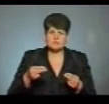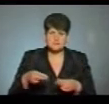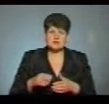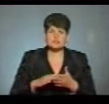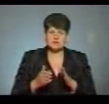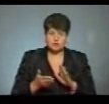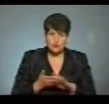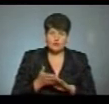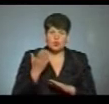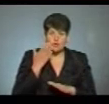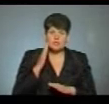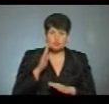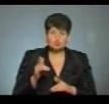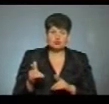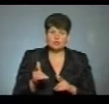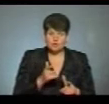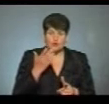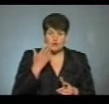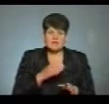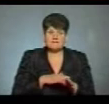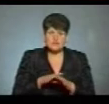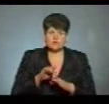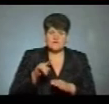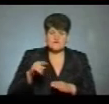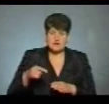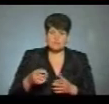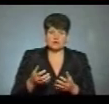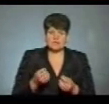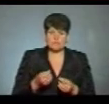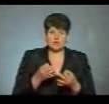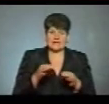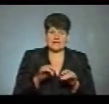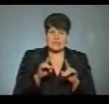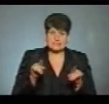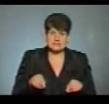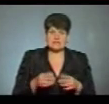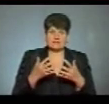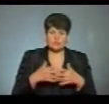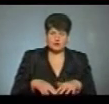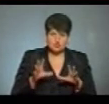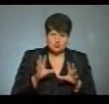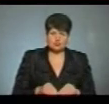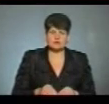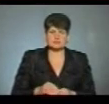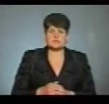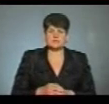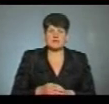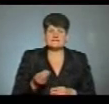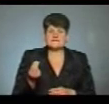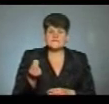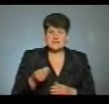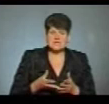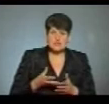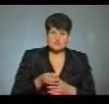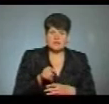із НСЗУ, коли будуть готові, тобто коли виконають вимоги, там отримують ліцензію, автономізуються і так далі. Фінансування на